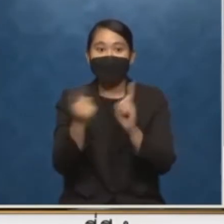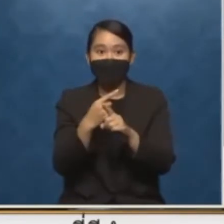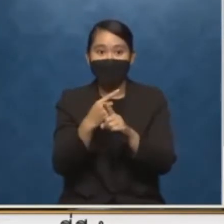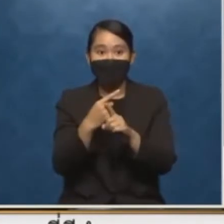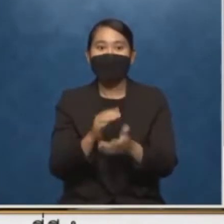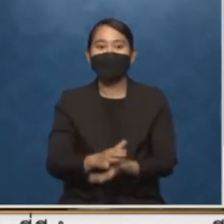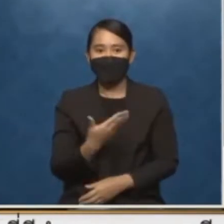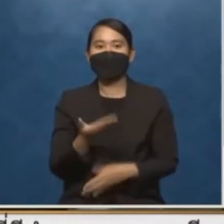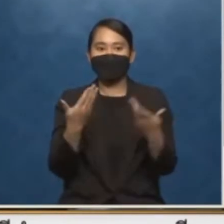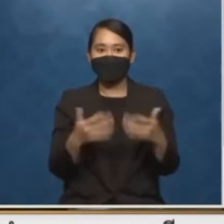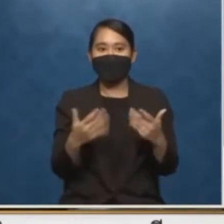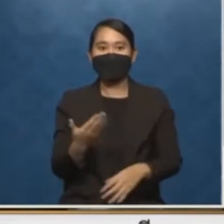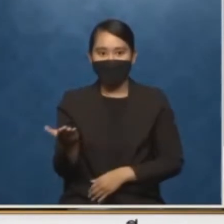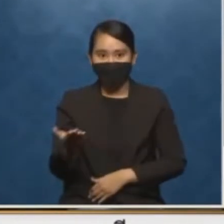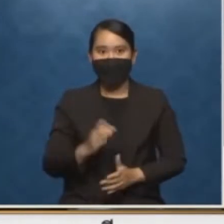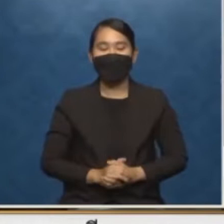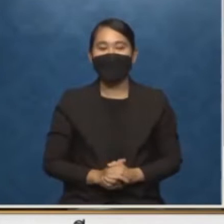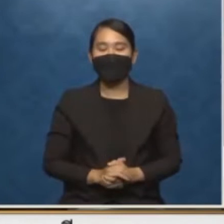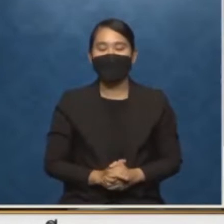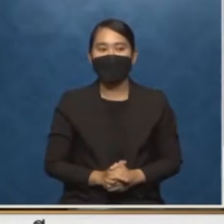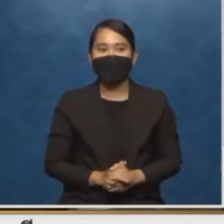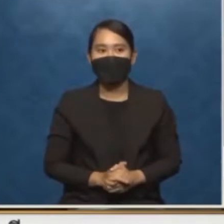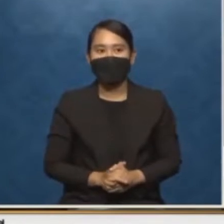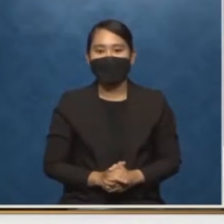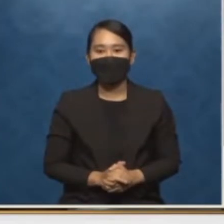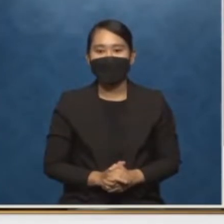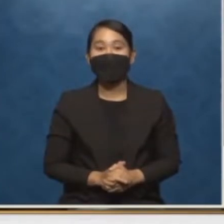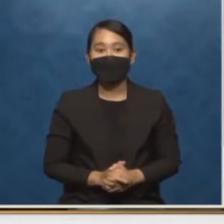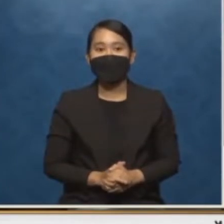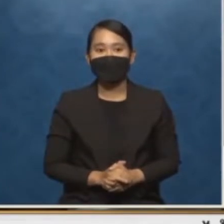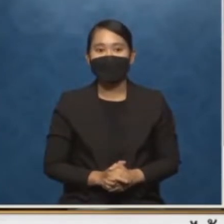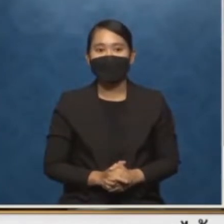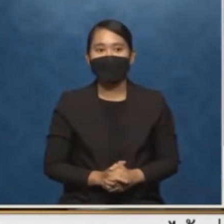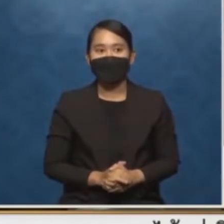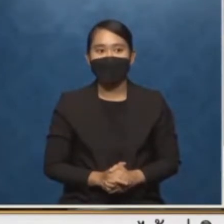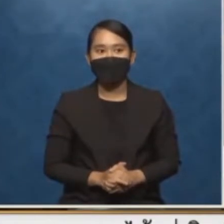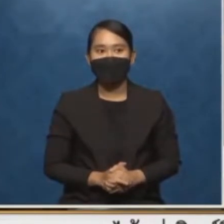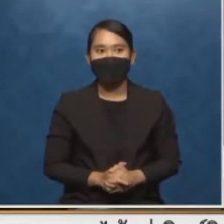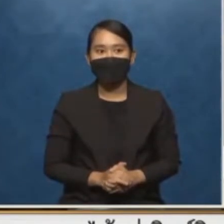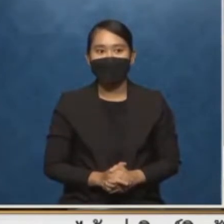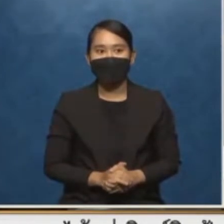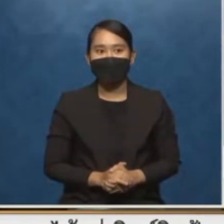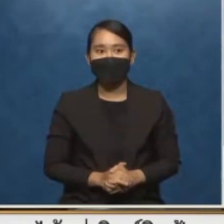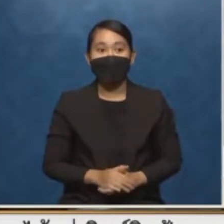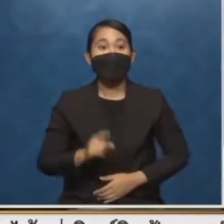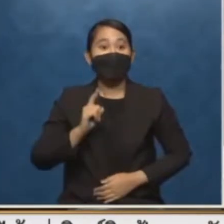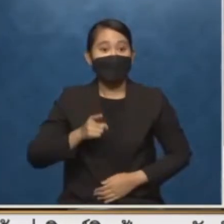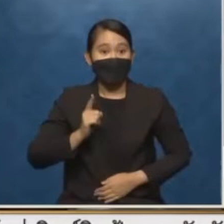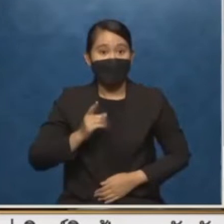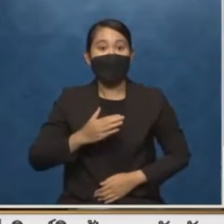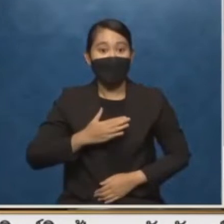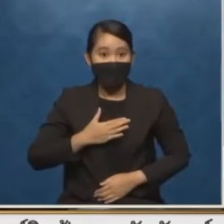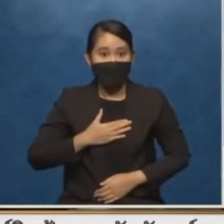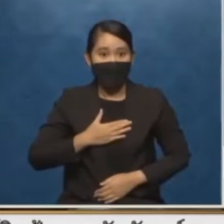แล้วครับเชิญต่อคร ับท่านประธานครับคืออย่างนี้ฮะความจริงเรื่องนี้ผมเพียงท